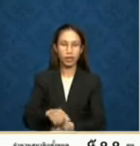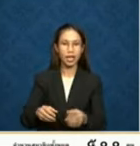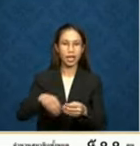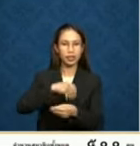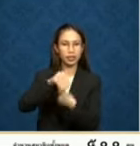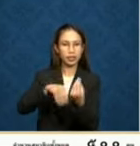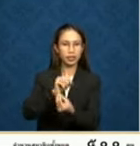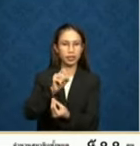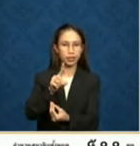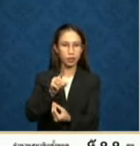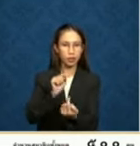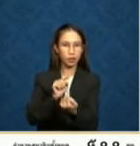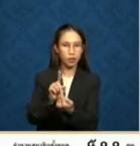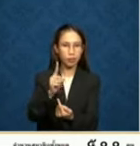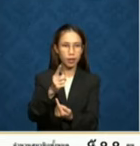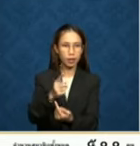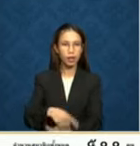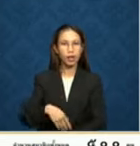niin